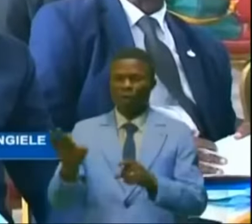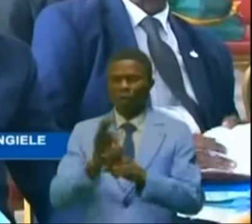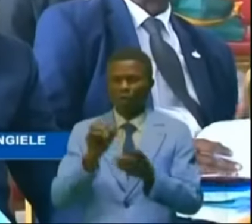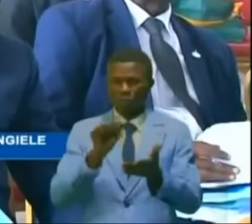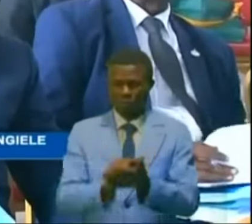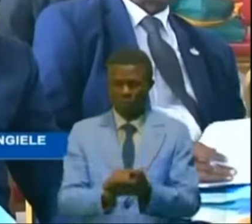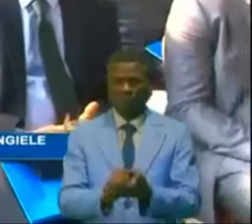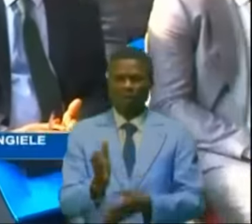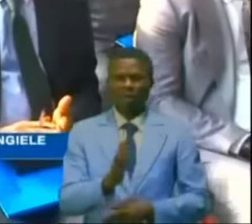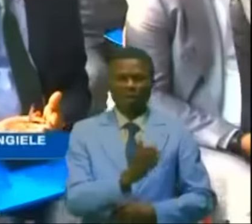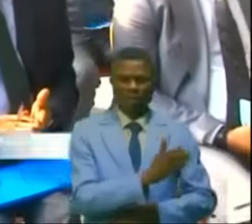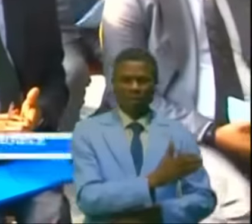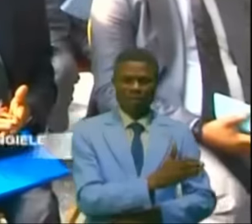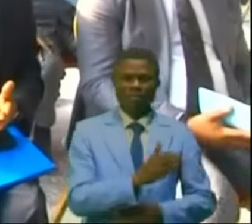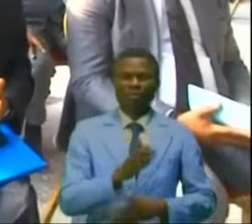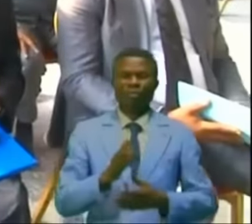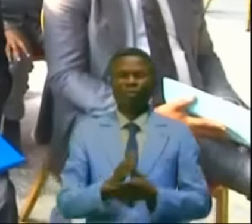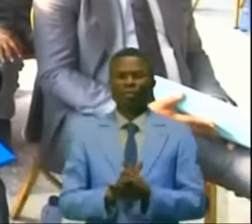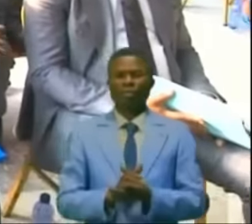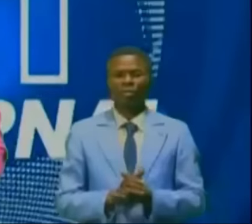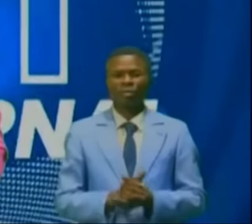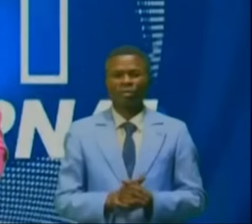avec l'écriture judiciaire.